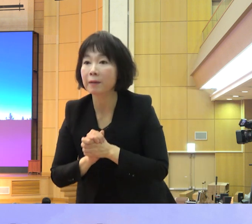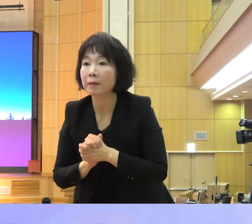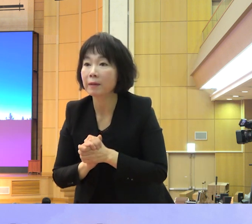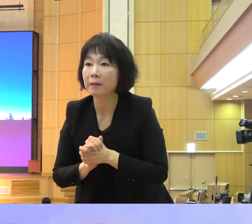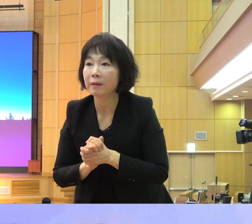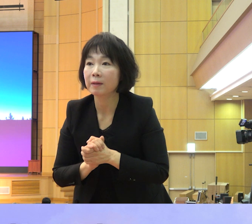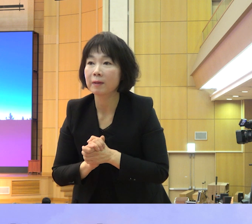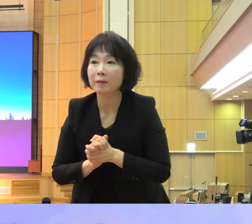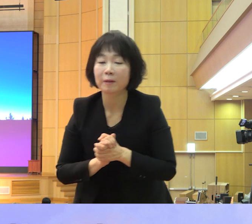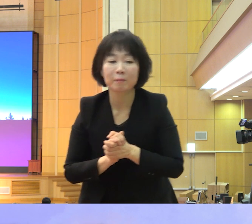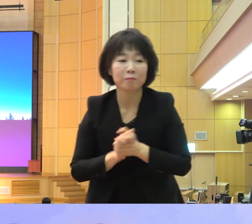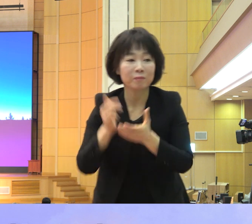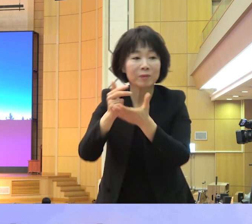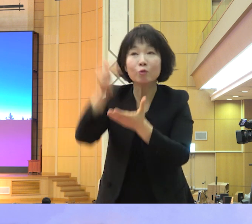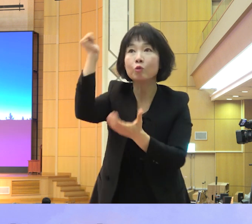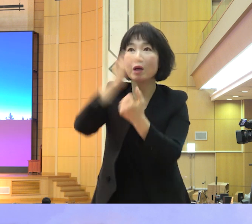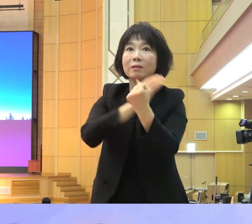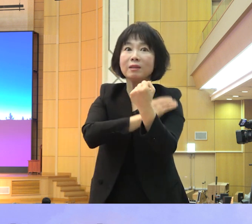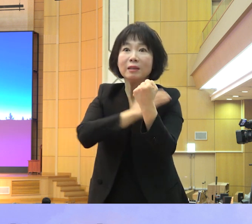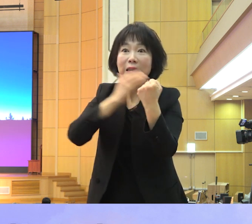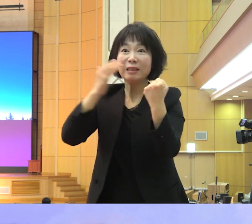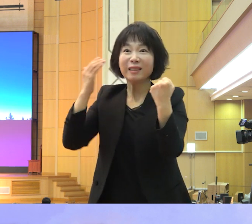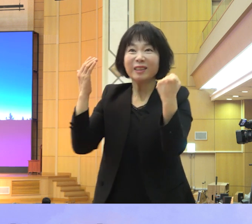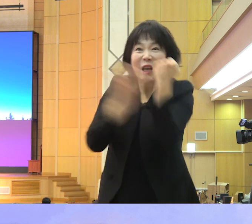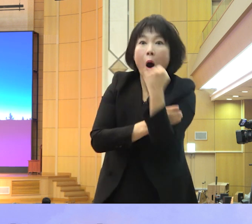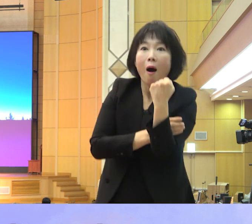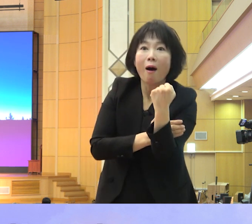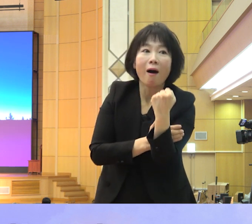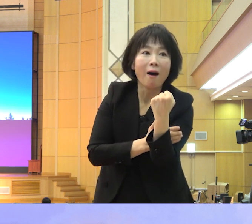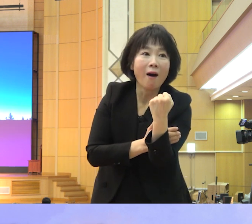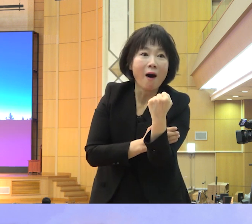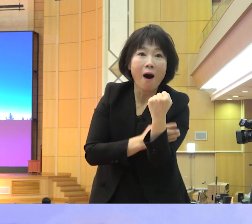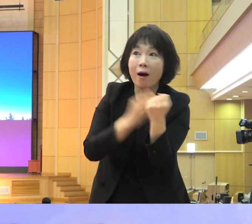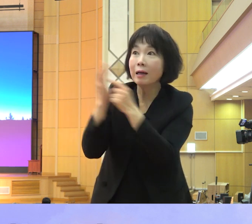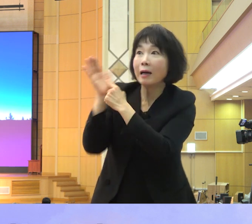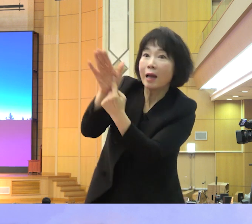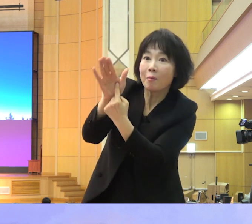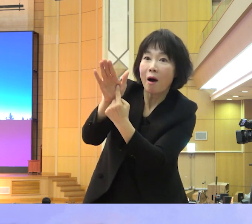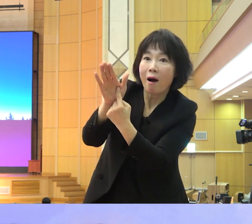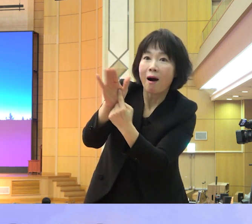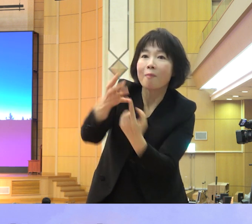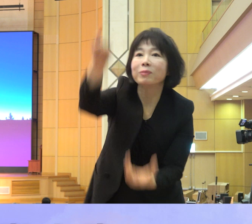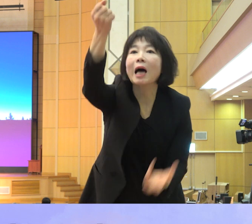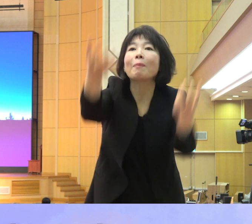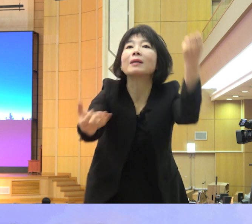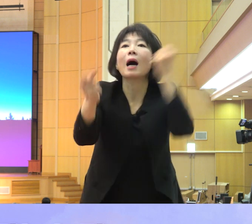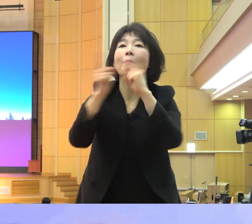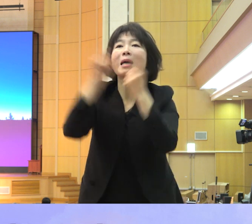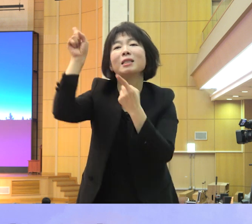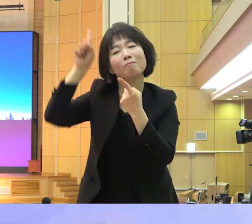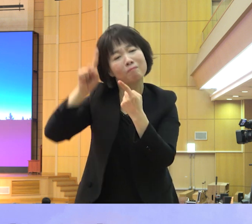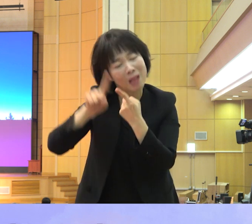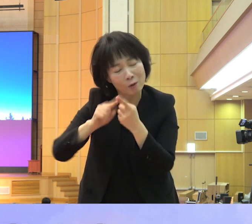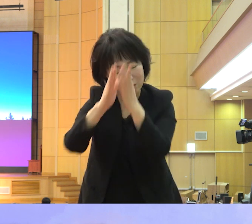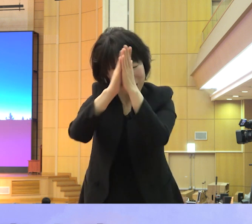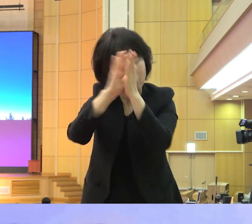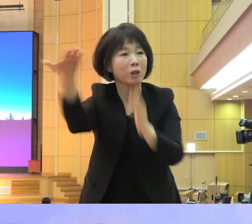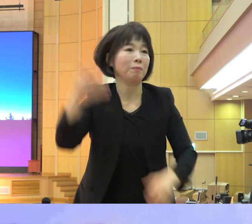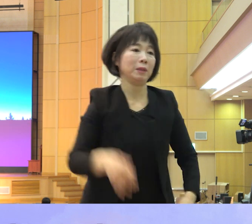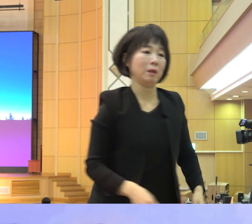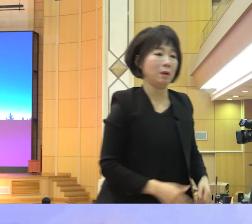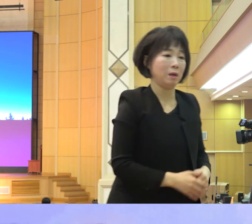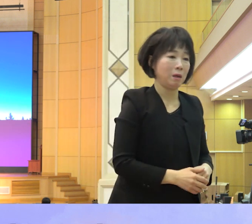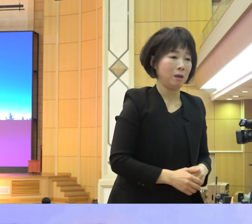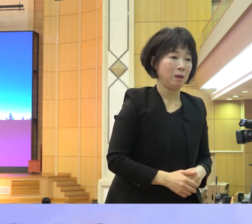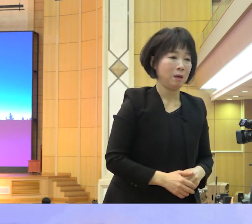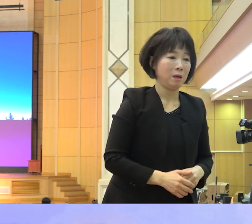할렐루야. 주님의 능력이 역사하면서 우리가 주님께 말씀에 따라 구해야지,